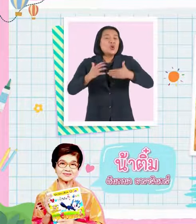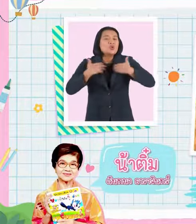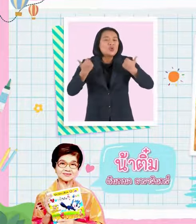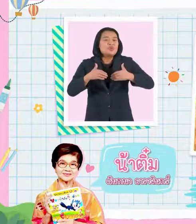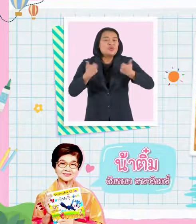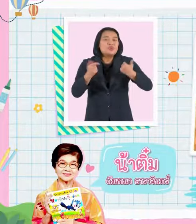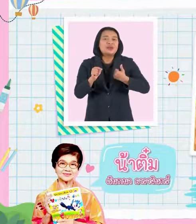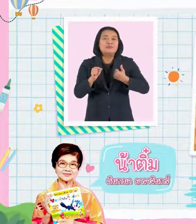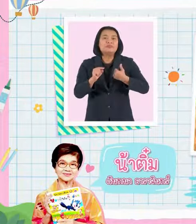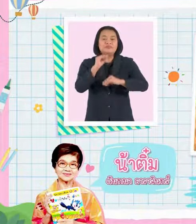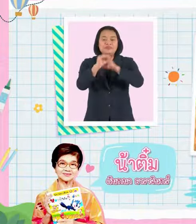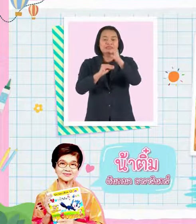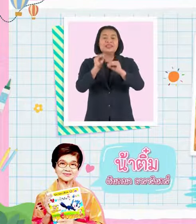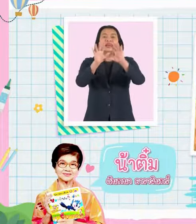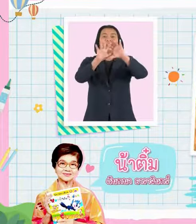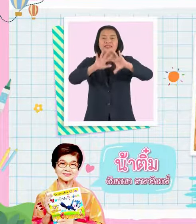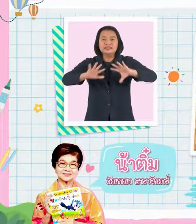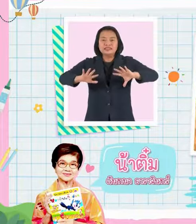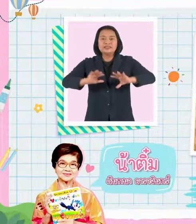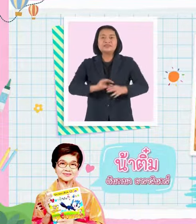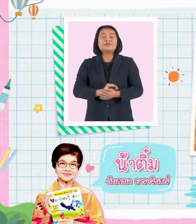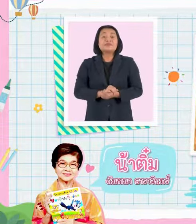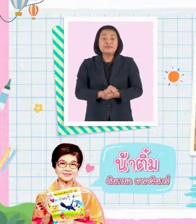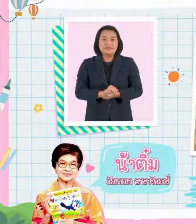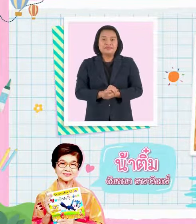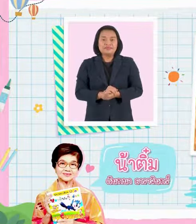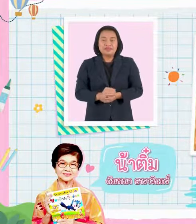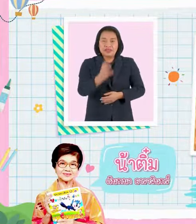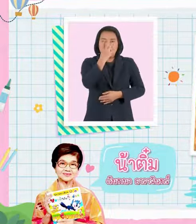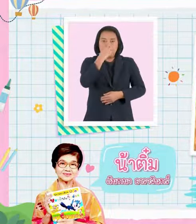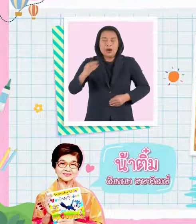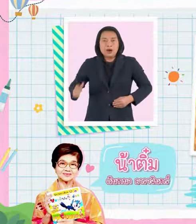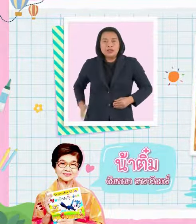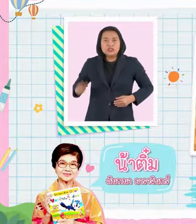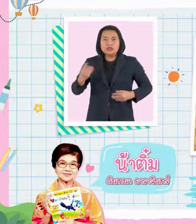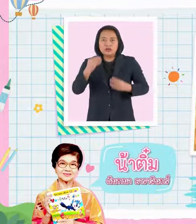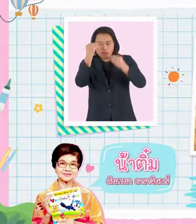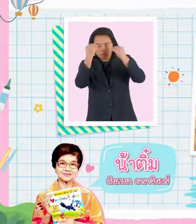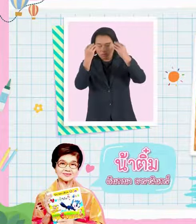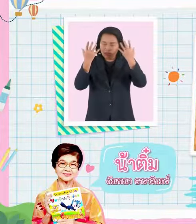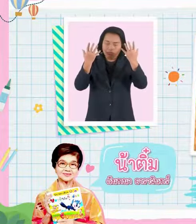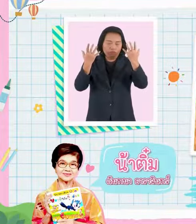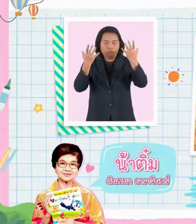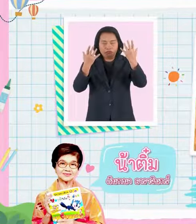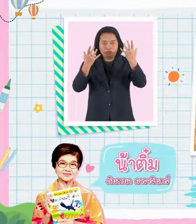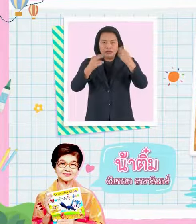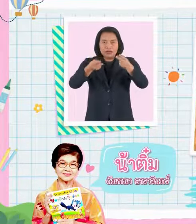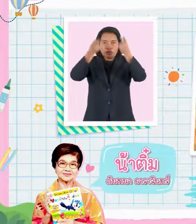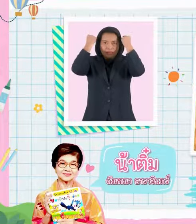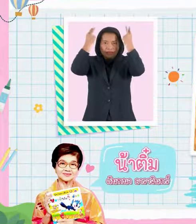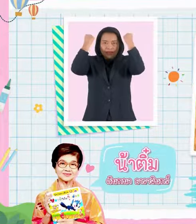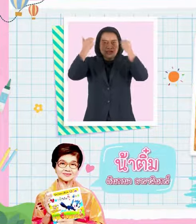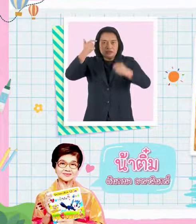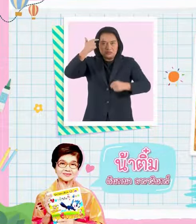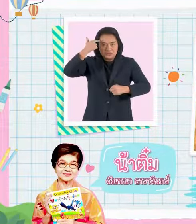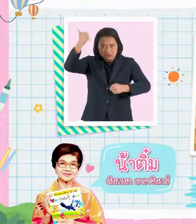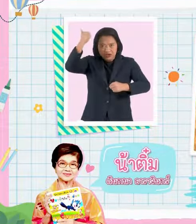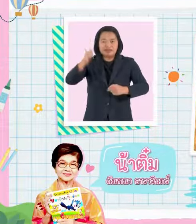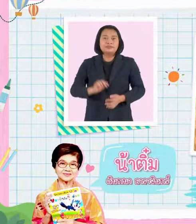สนุกสนานกับนิทานอาเซียนเรื่องจิ้งจอกตาลายกับกระต่ายเจ้าปัญญ